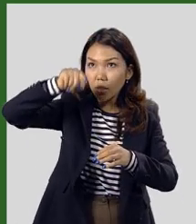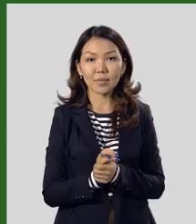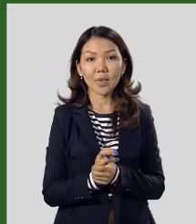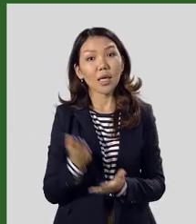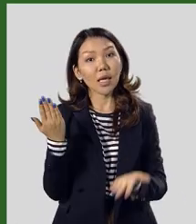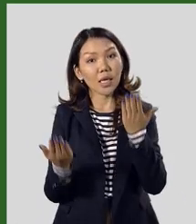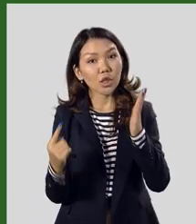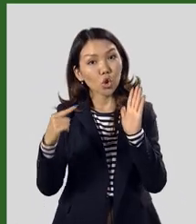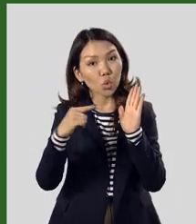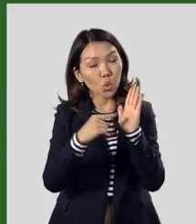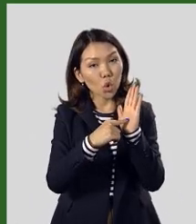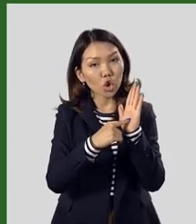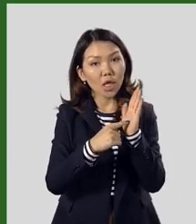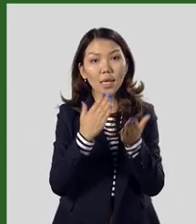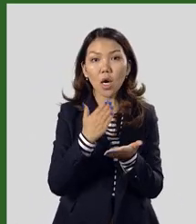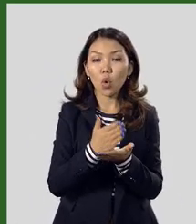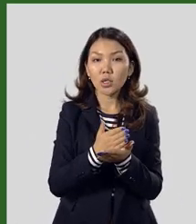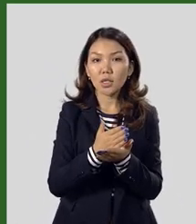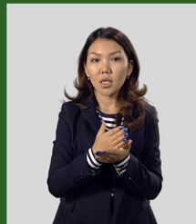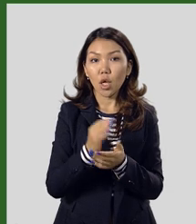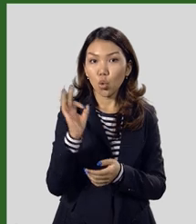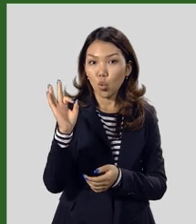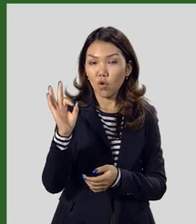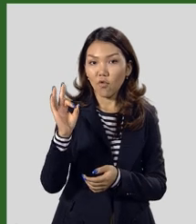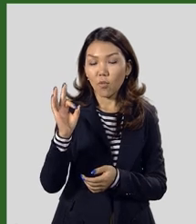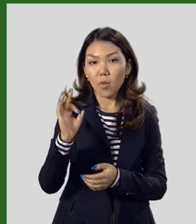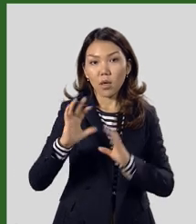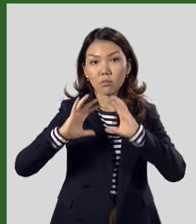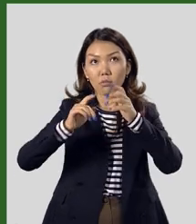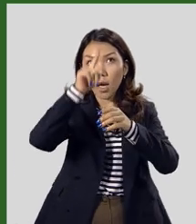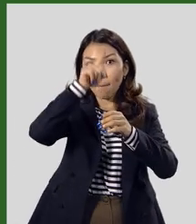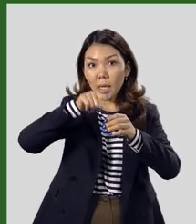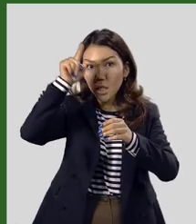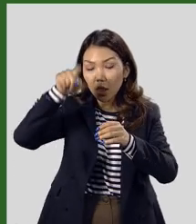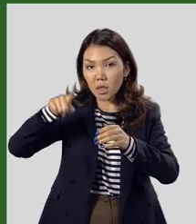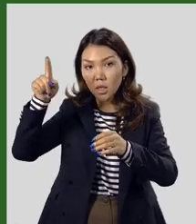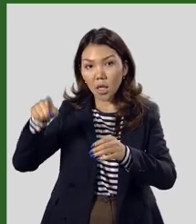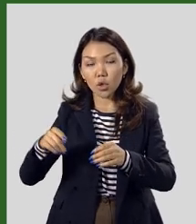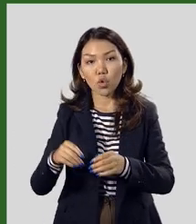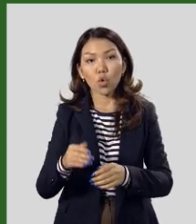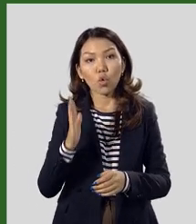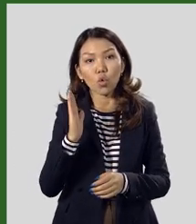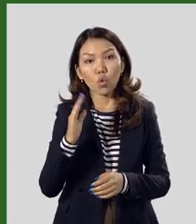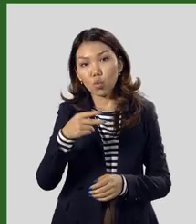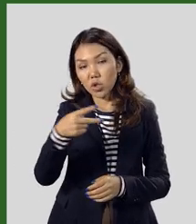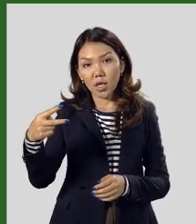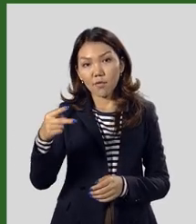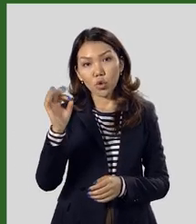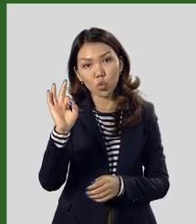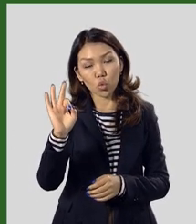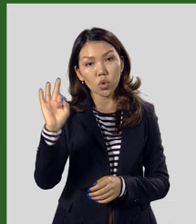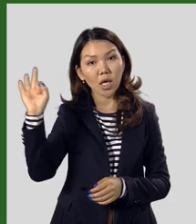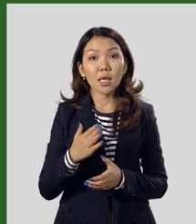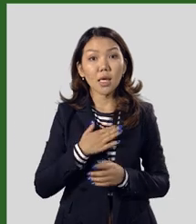градусы. Если точка находится на нулевом меридиане, то у нее будет 0 градусов долготы.